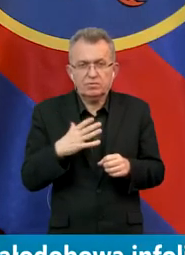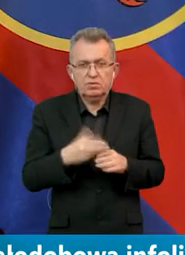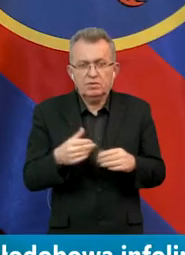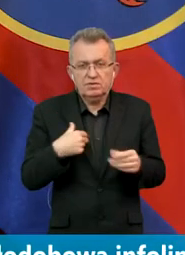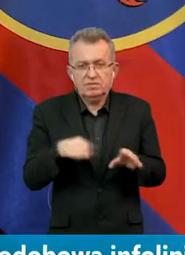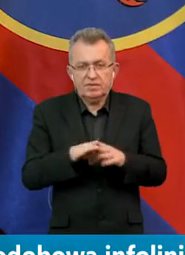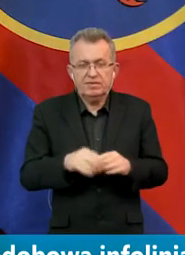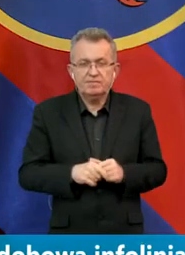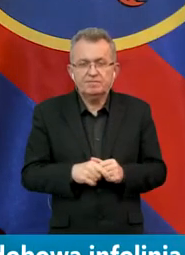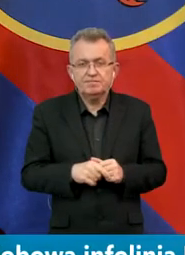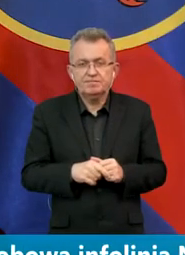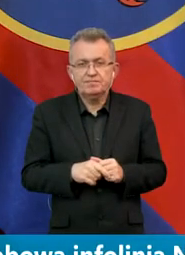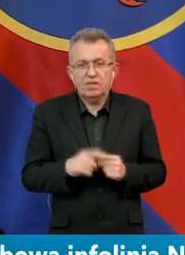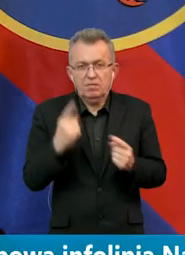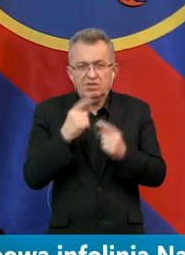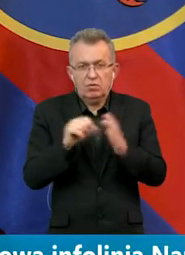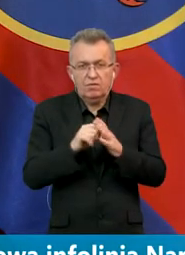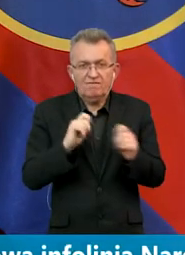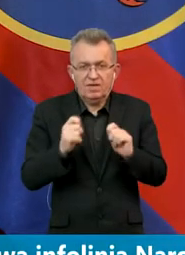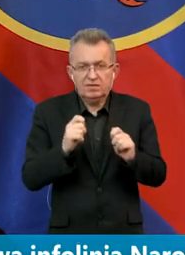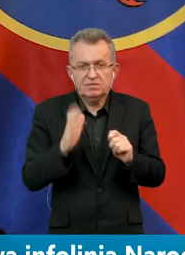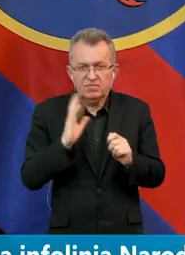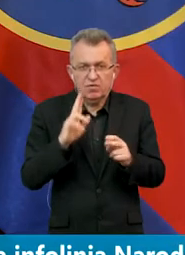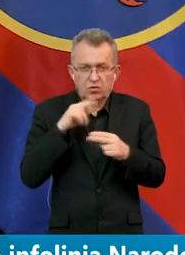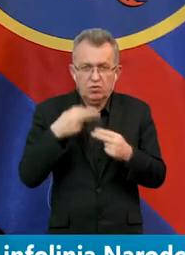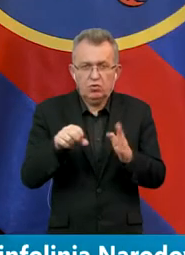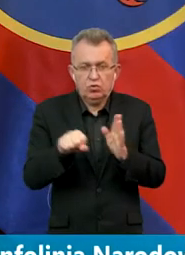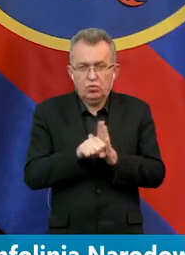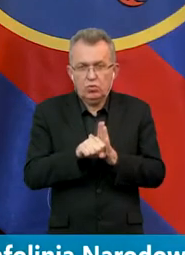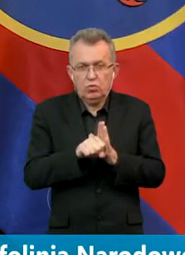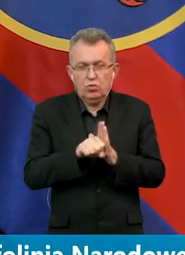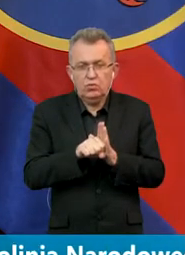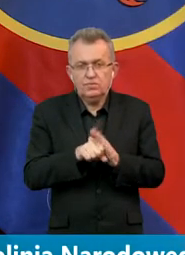wyłączone. Myślę, że do wakacji to wszystko powinno wrócić do